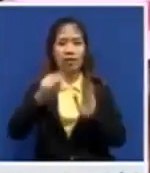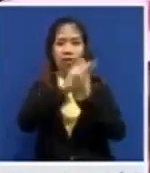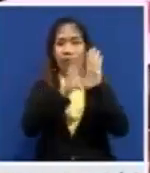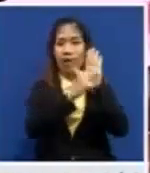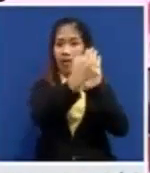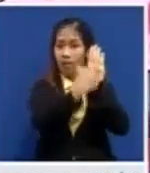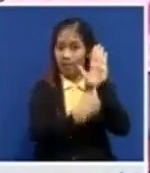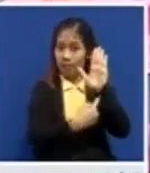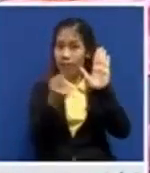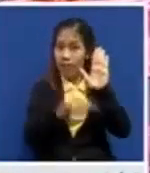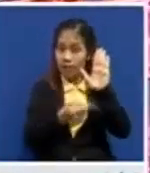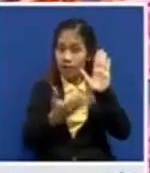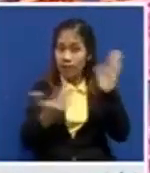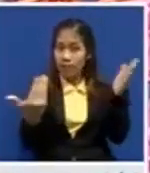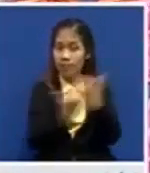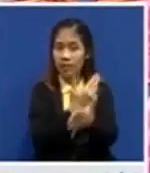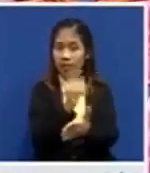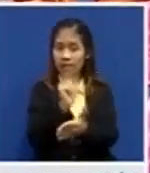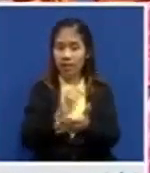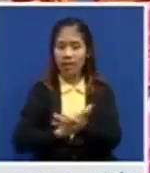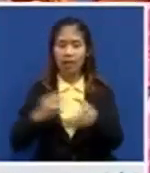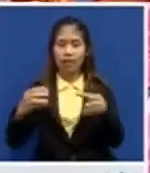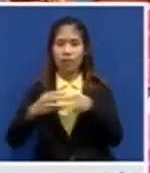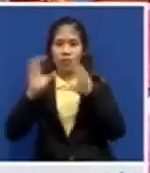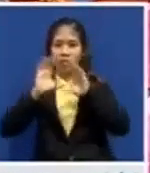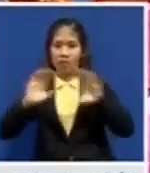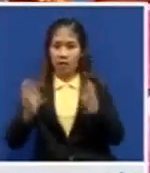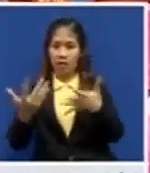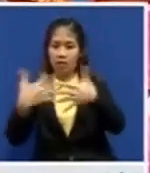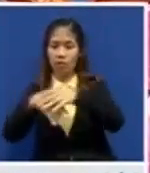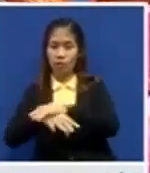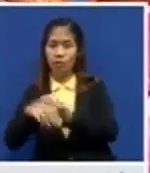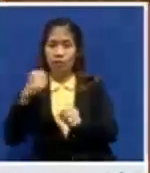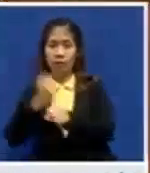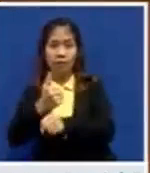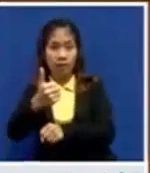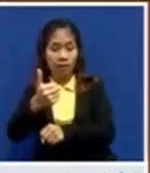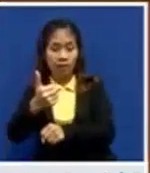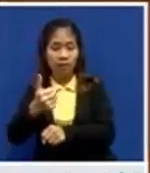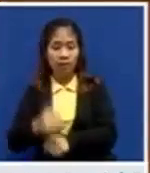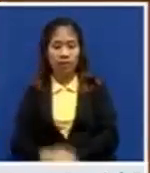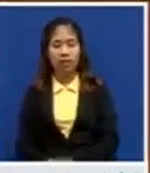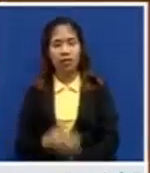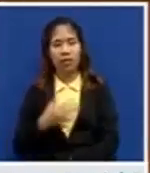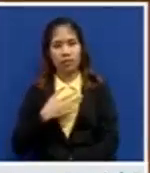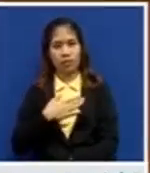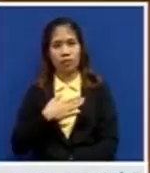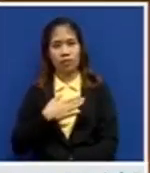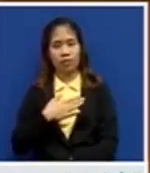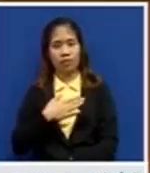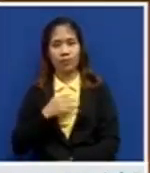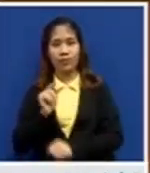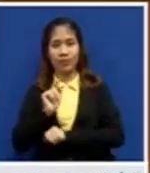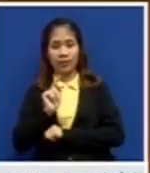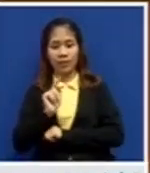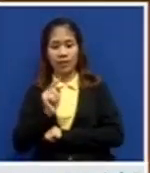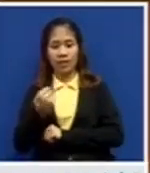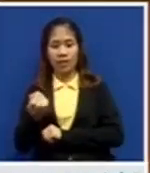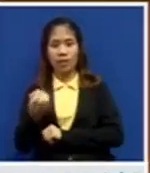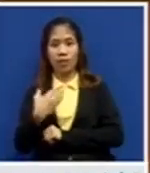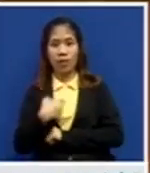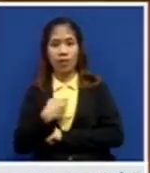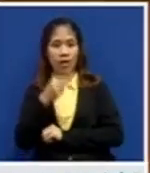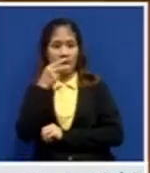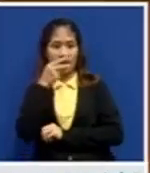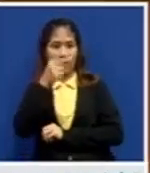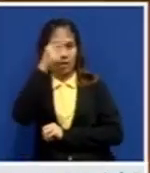ไม่รัฐบาลผสมทำงานร่วมกันได้หรือไม่ผมก็ถามเขาบอกว่าพวกคุณไม่เคยเห็นเมือง